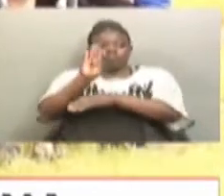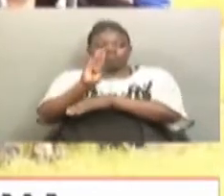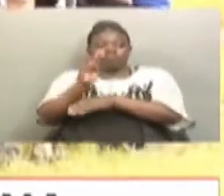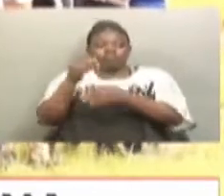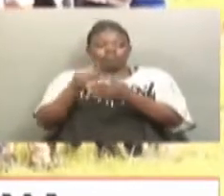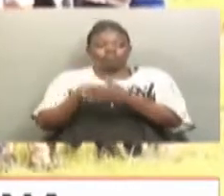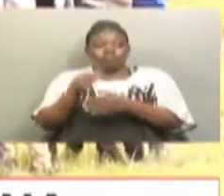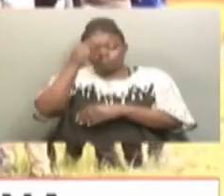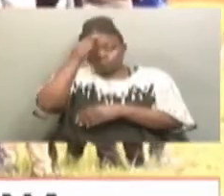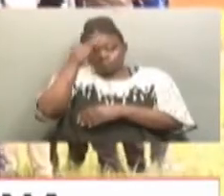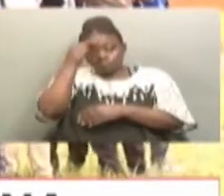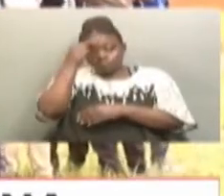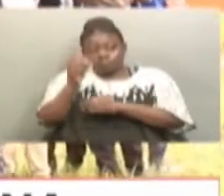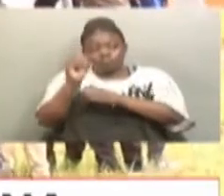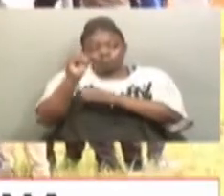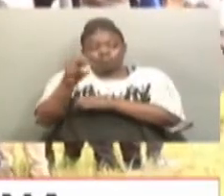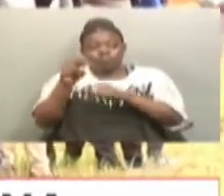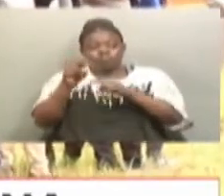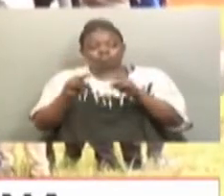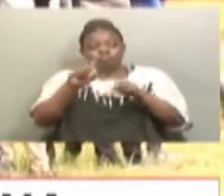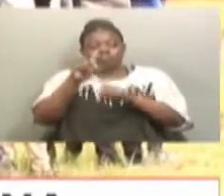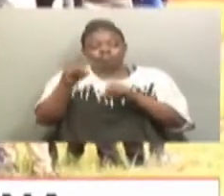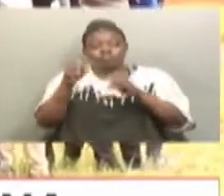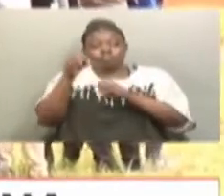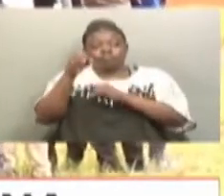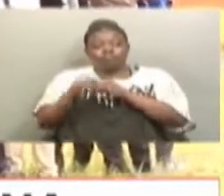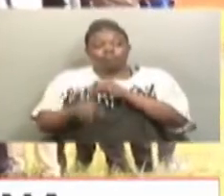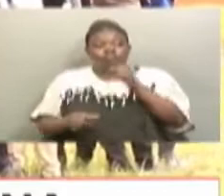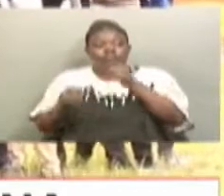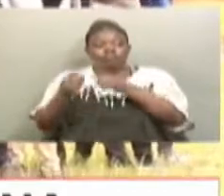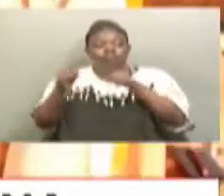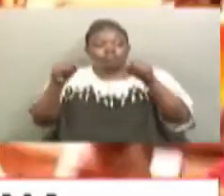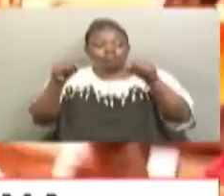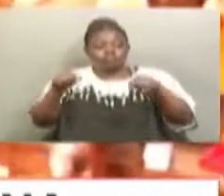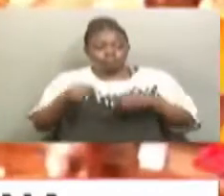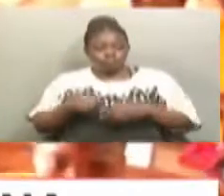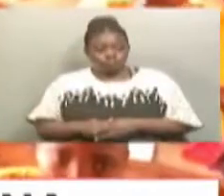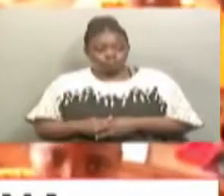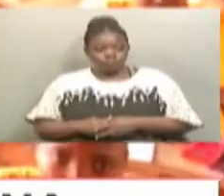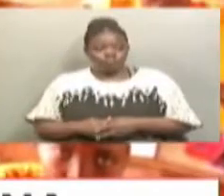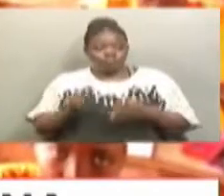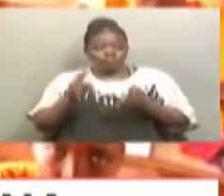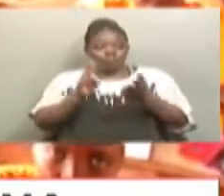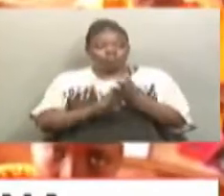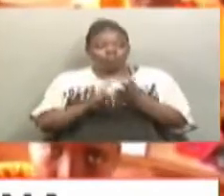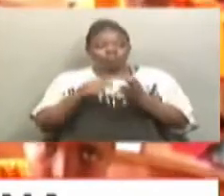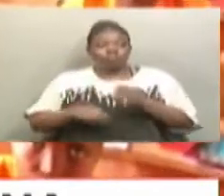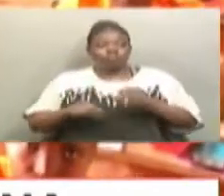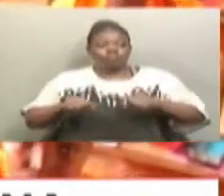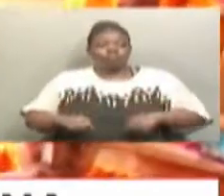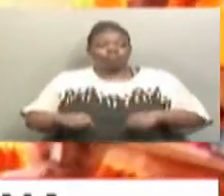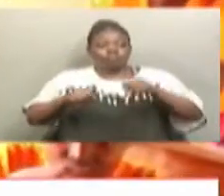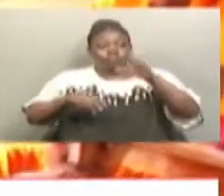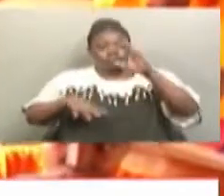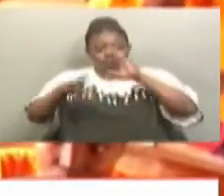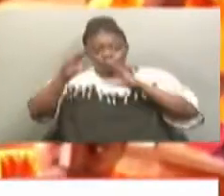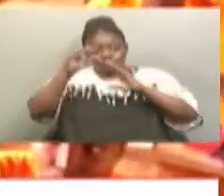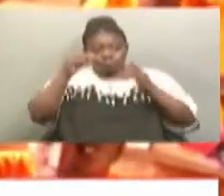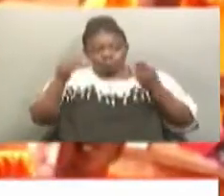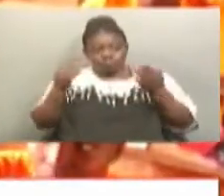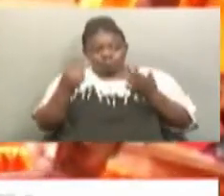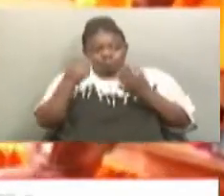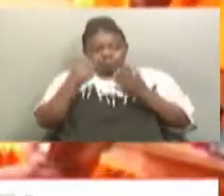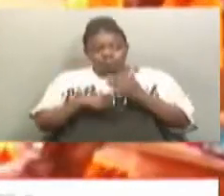abayizi 12 tebakoze bibuuzo ebyakamaliriza ebitandise olwaleero. Bino bikakasiddwa akulira ebyenjigiriza Patrick Ziwa